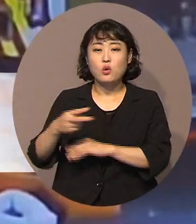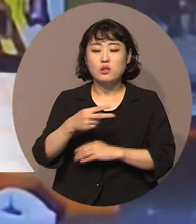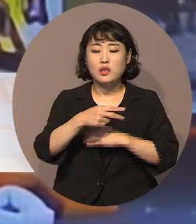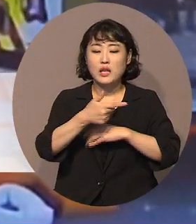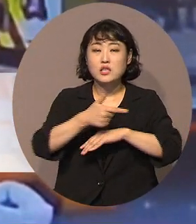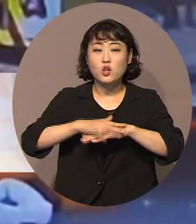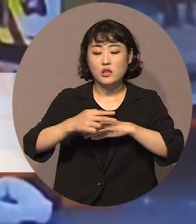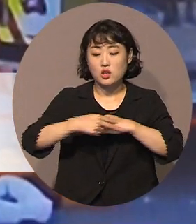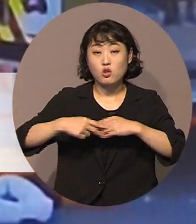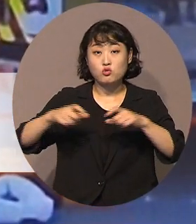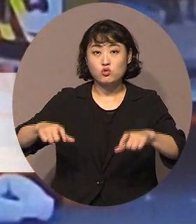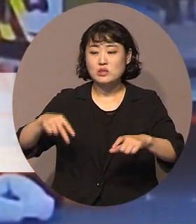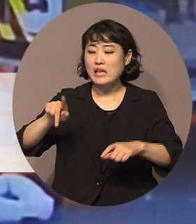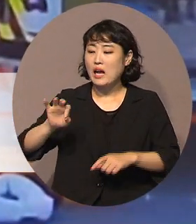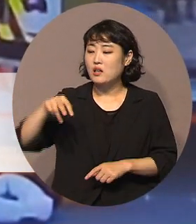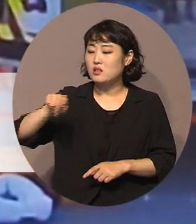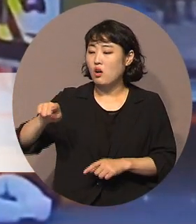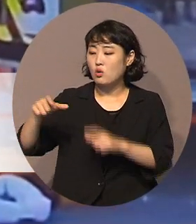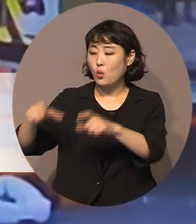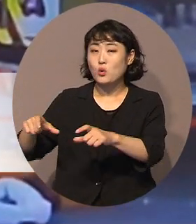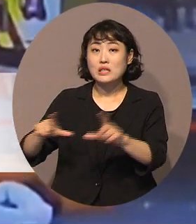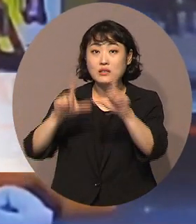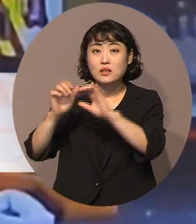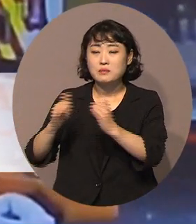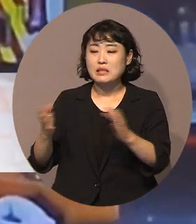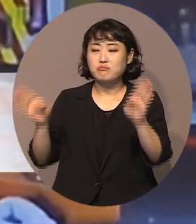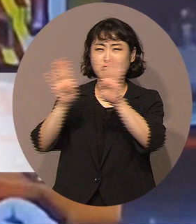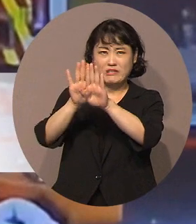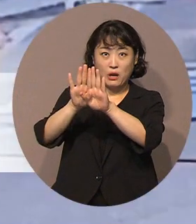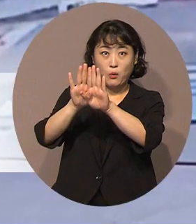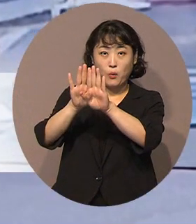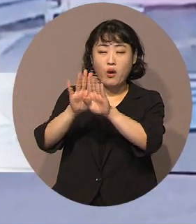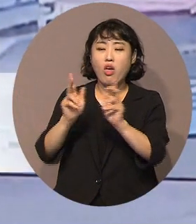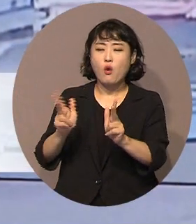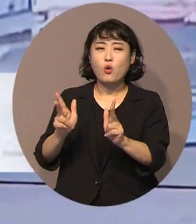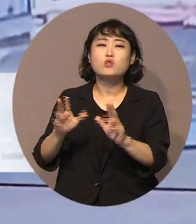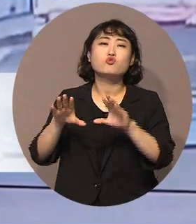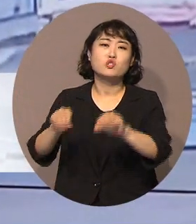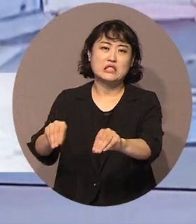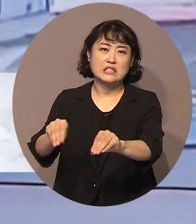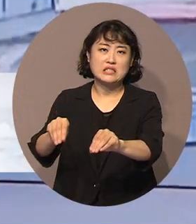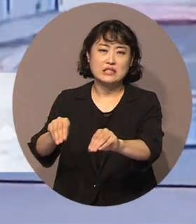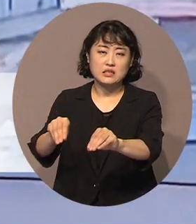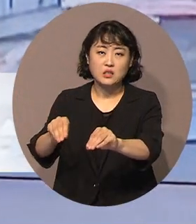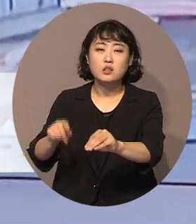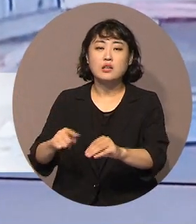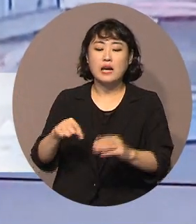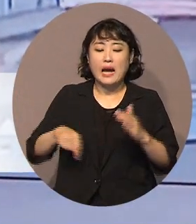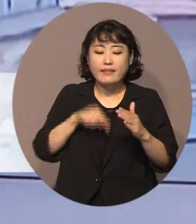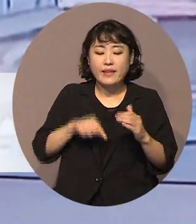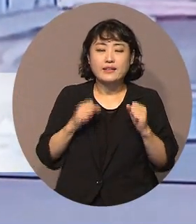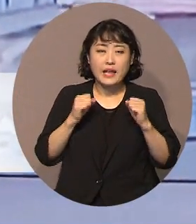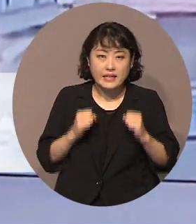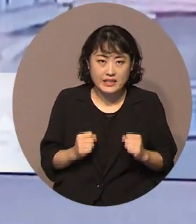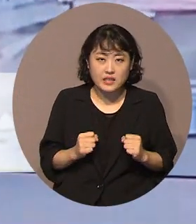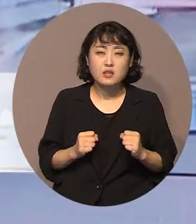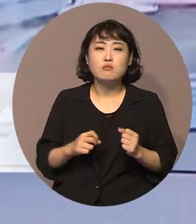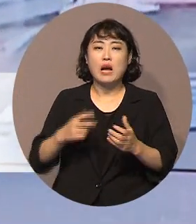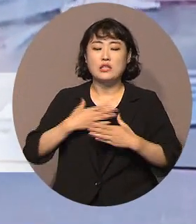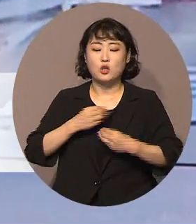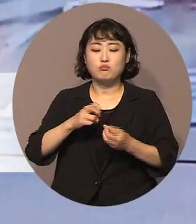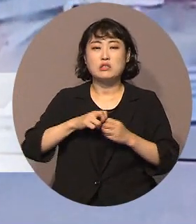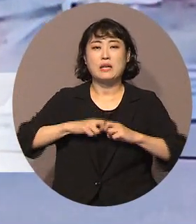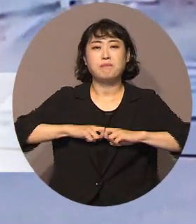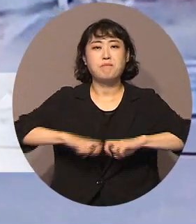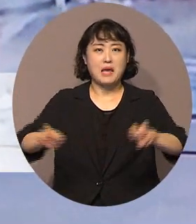대덕구도 인근 상서동 주민들에게 창문을 닫고 에어컨 가동을 중지한 뒤 실내 대기하라는 안전